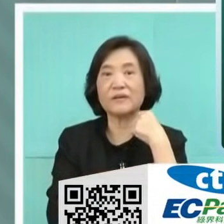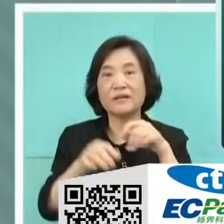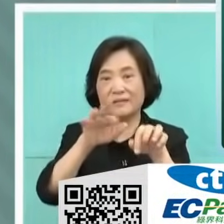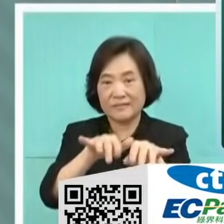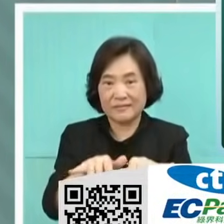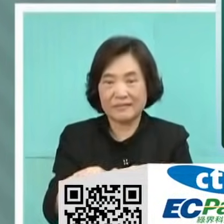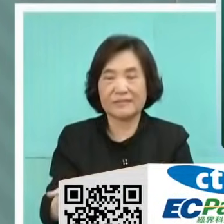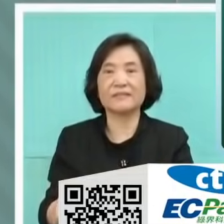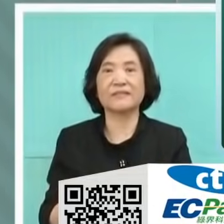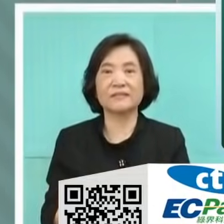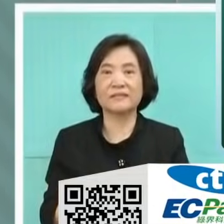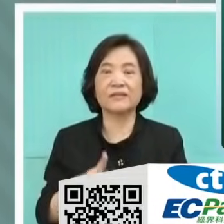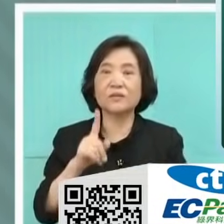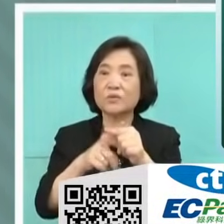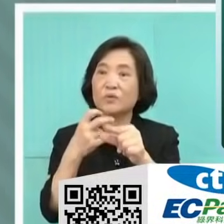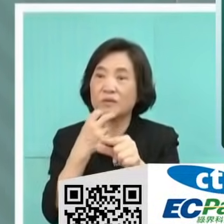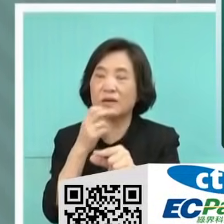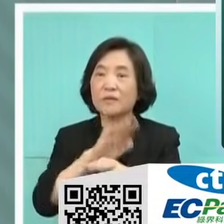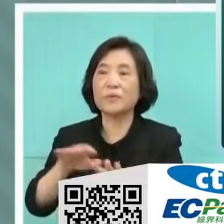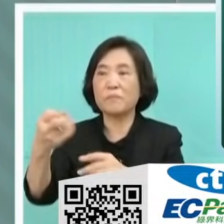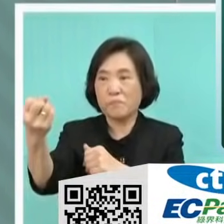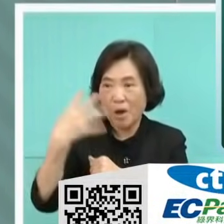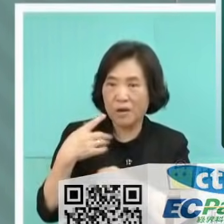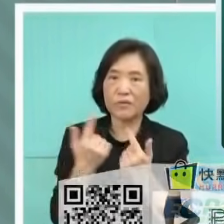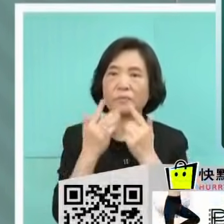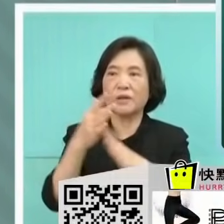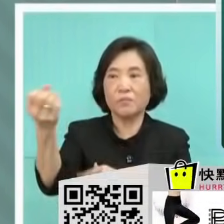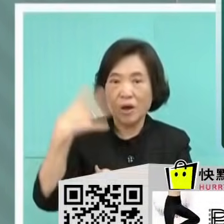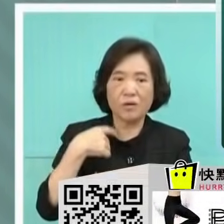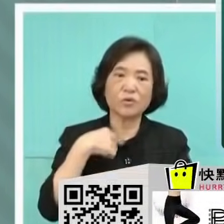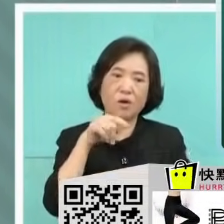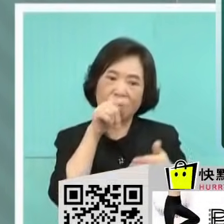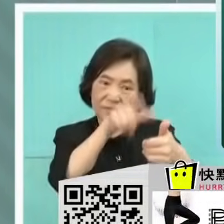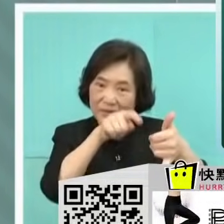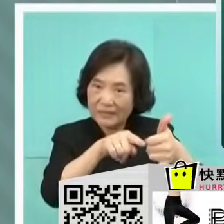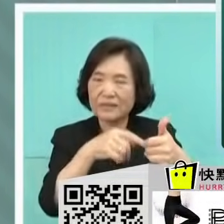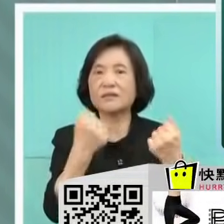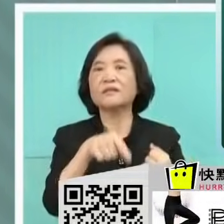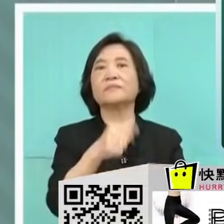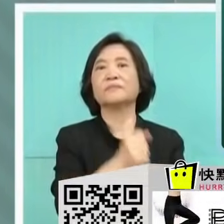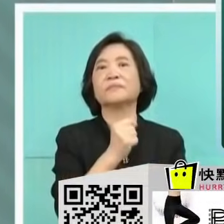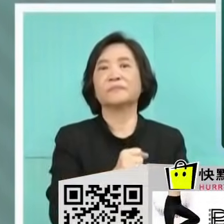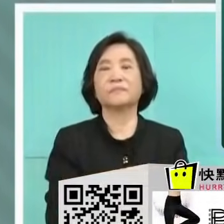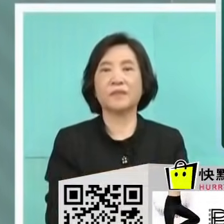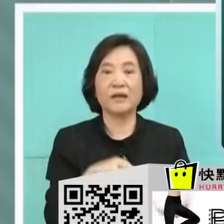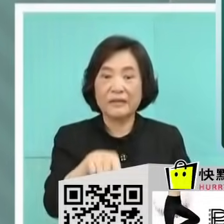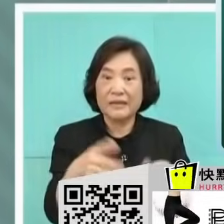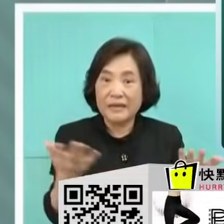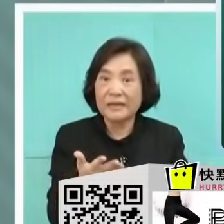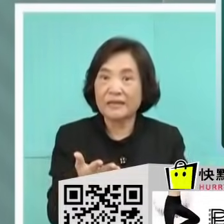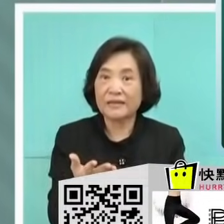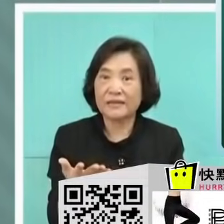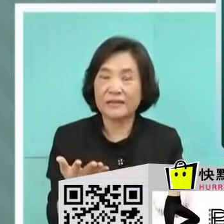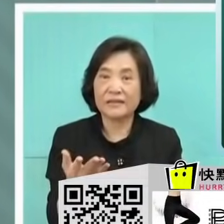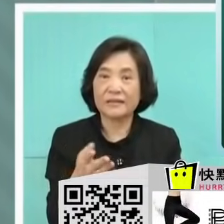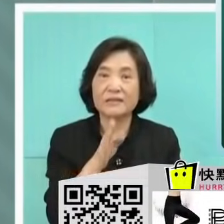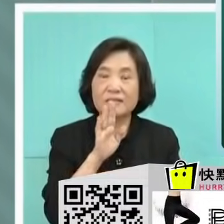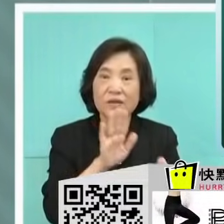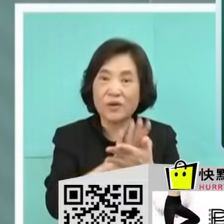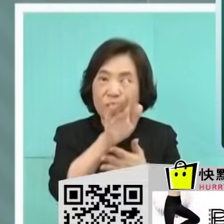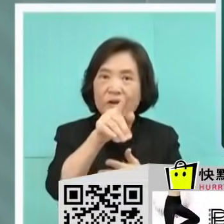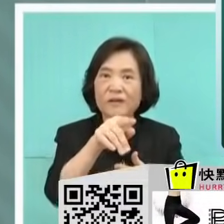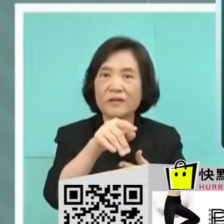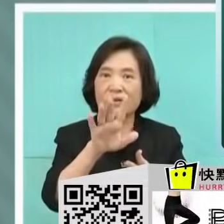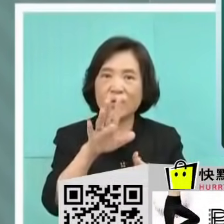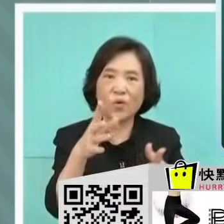会在系统里面通报给台北市，哦，他在这里工作，我们才会知道。而且这个案子还是后来因为有一